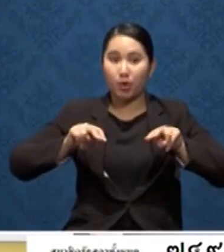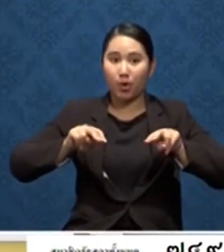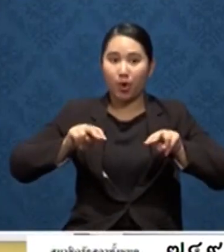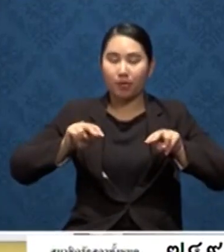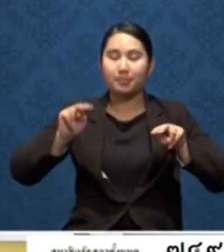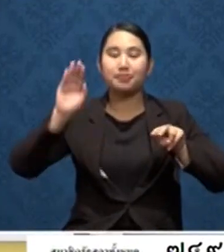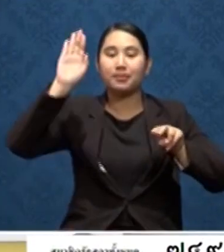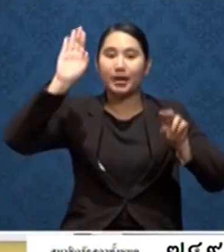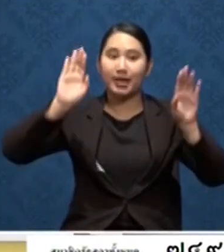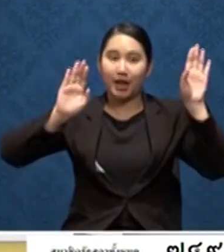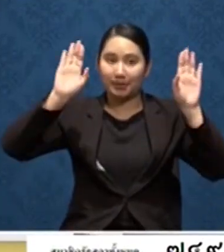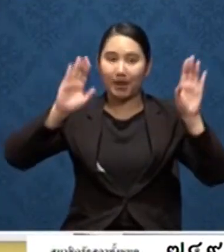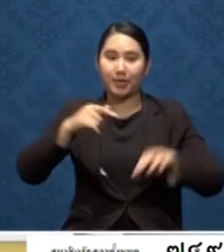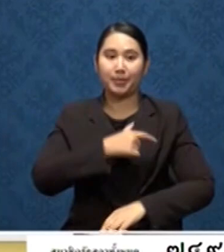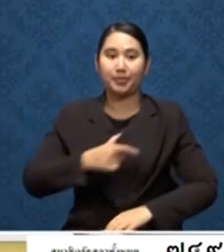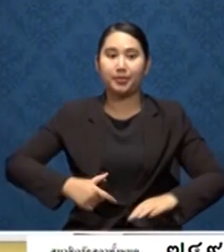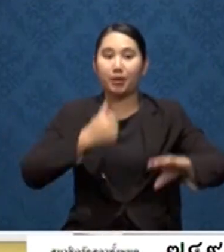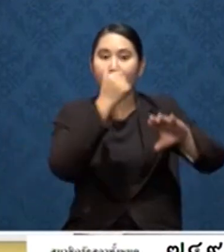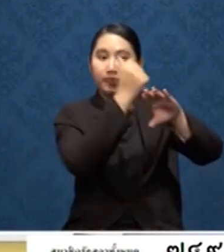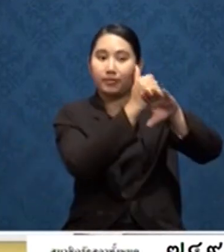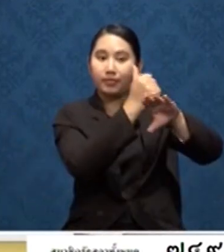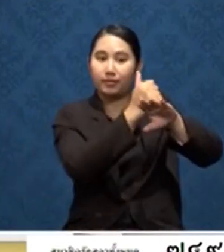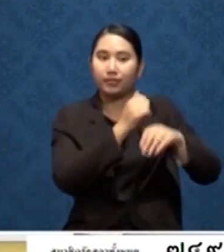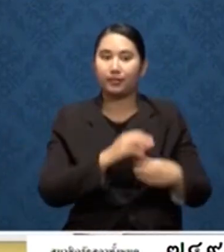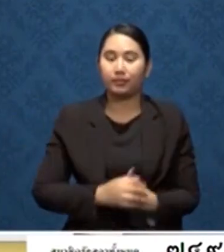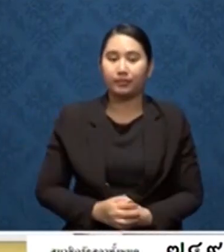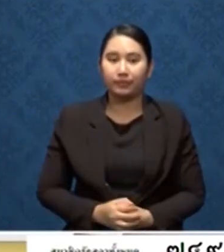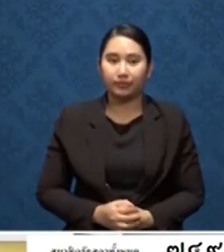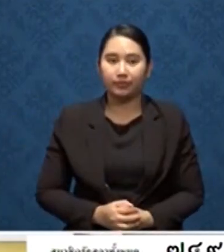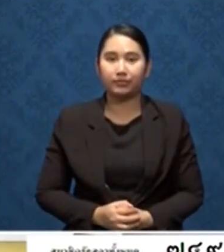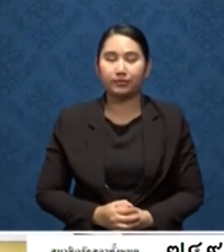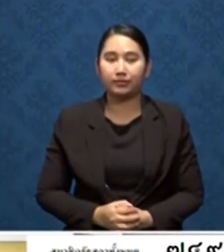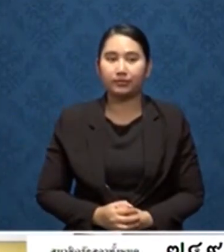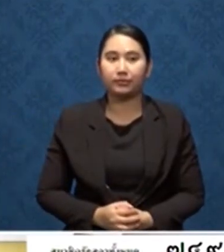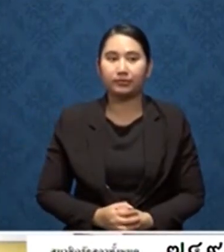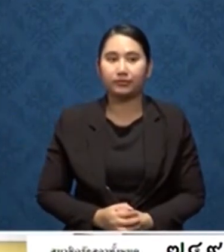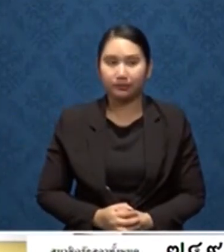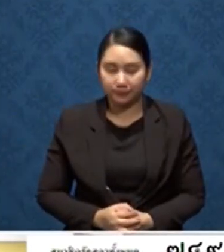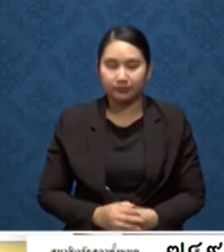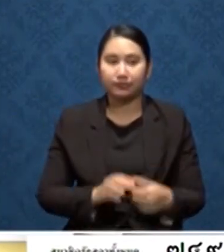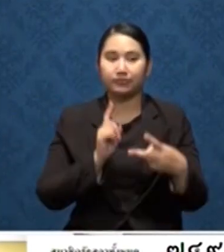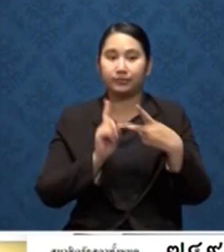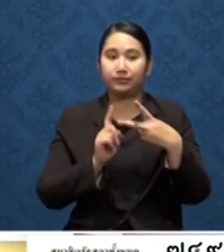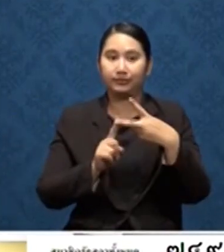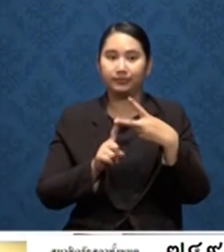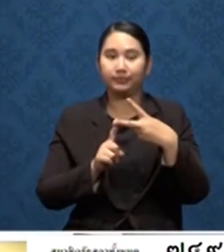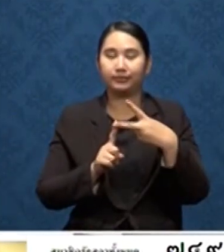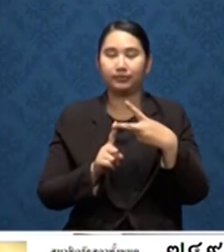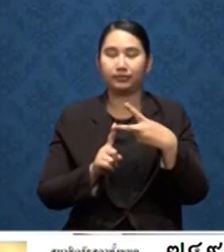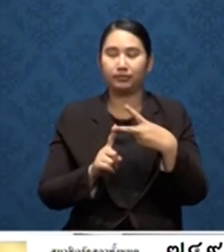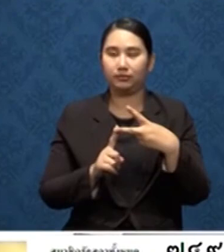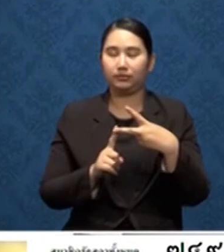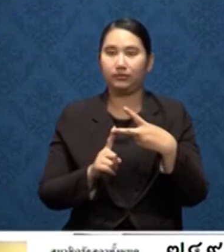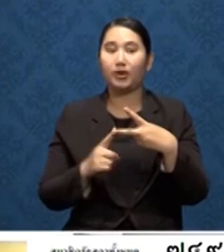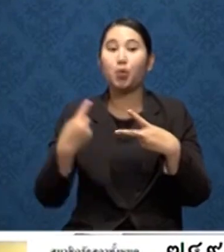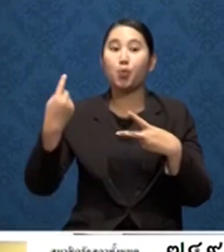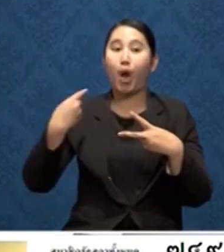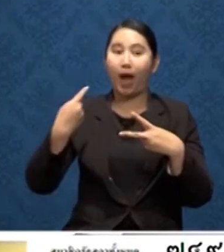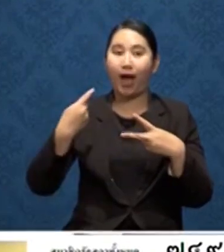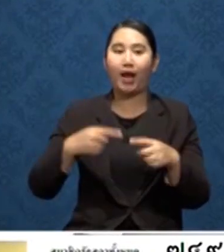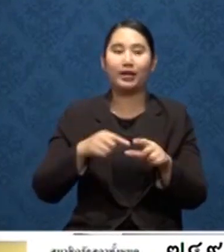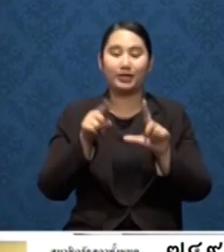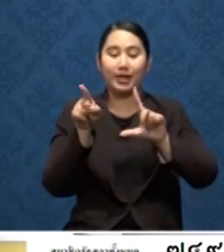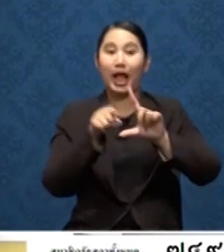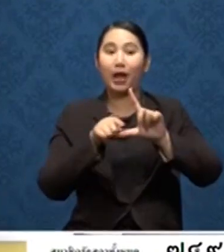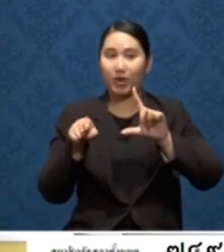อันมีพระมหากษัตริย์ทรงเป็นประมุขมาสู่ประเด็นพากย์จริงข้อที่ 2ครับเป็นข้อกล่าวหาว่าพรรคก้าวไกล